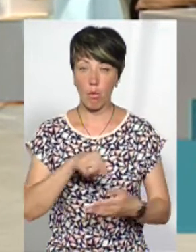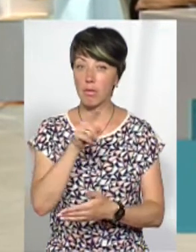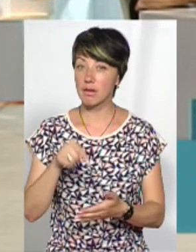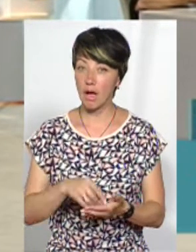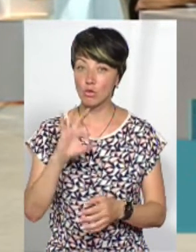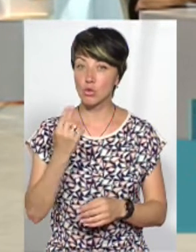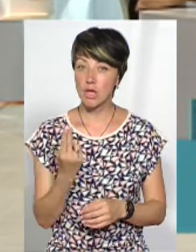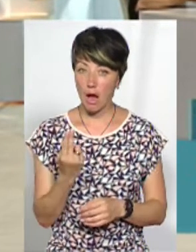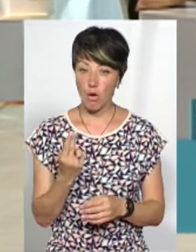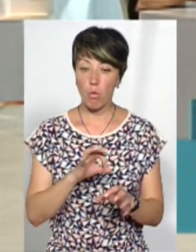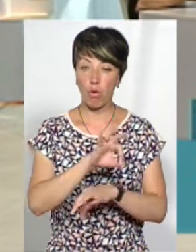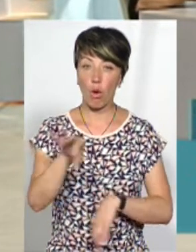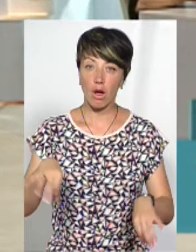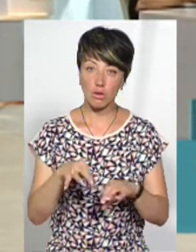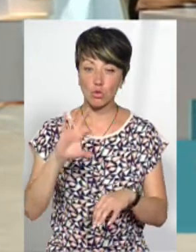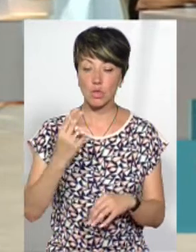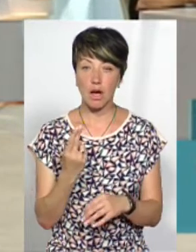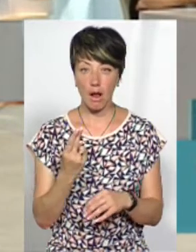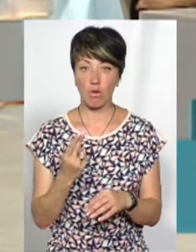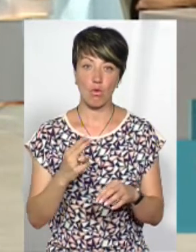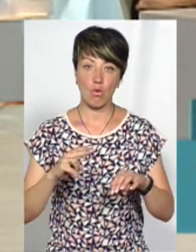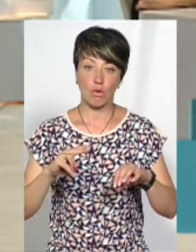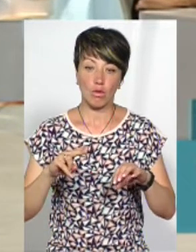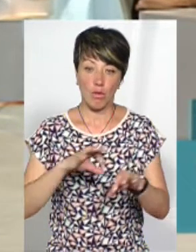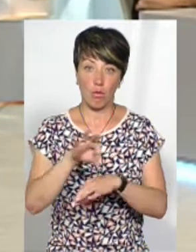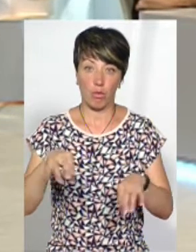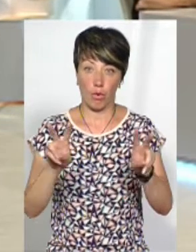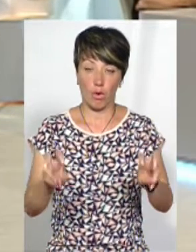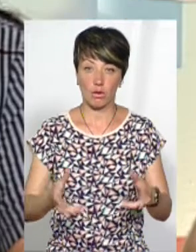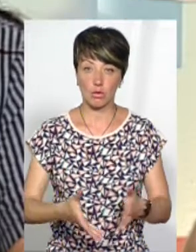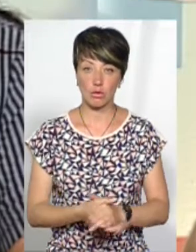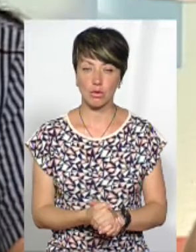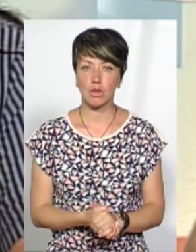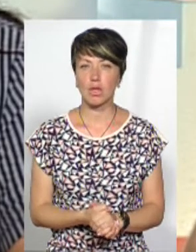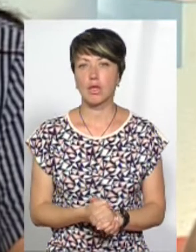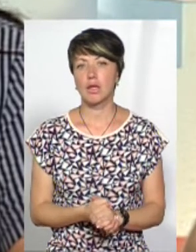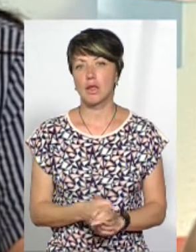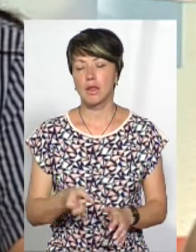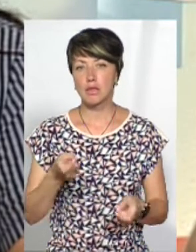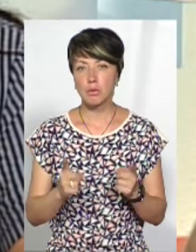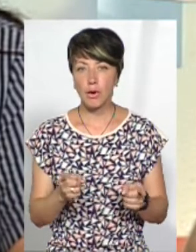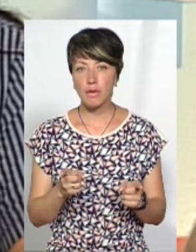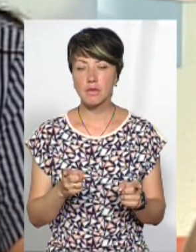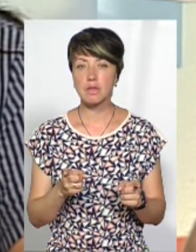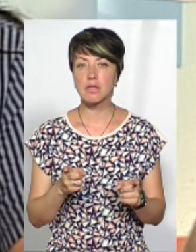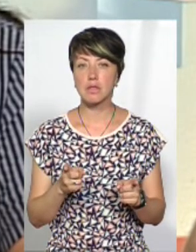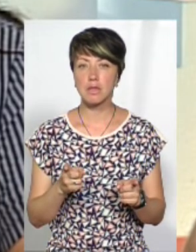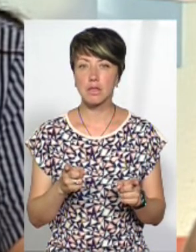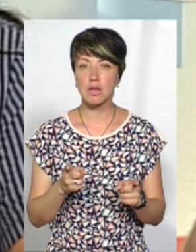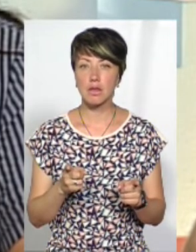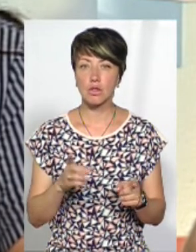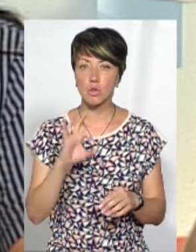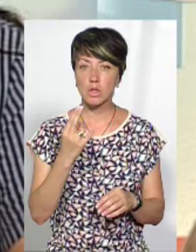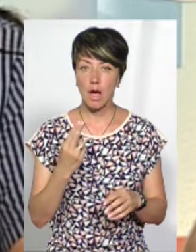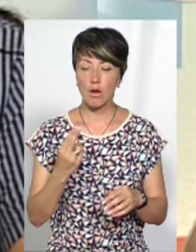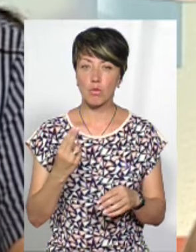питаннях соціального проєкту, соціального стартапу? Ну, насправді, в соціальному підприємництві партнери шукаються